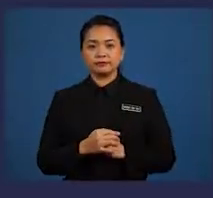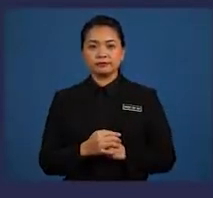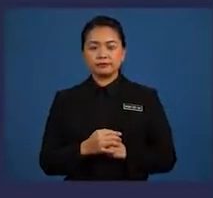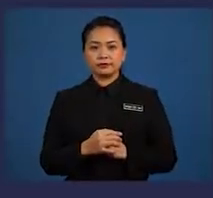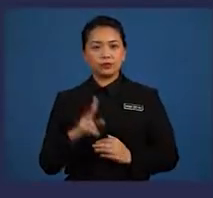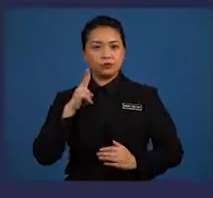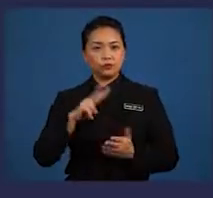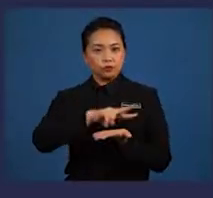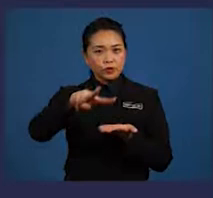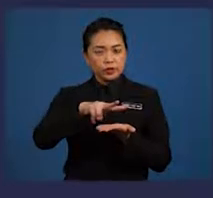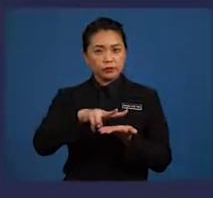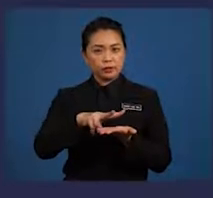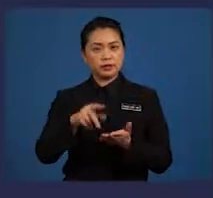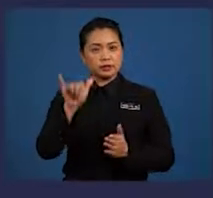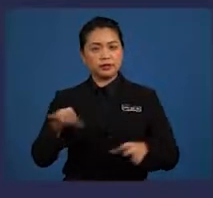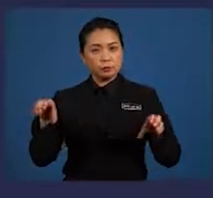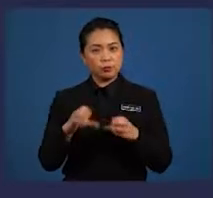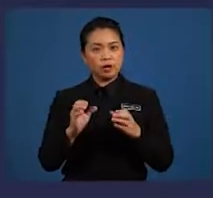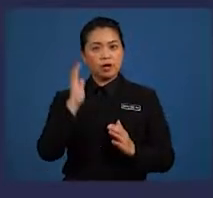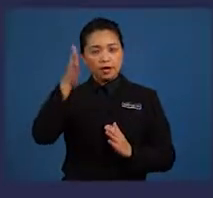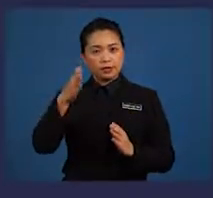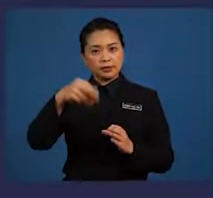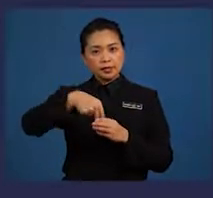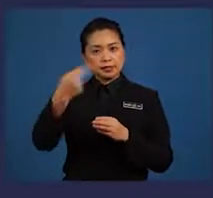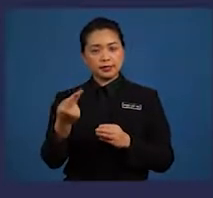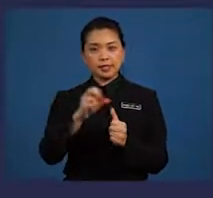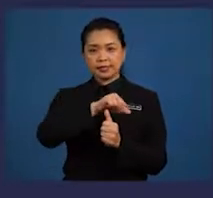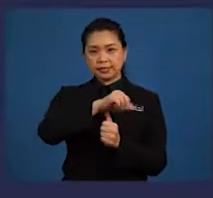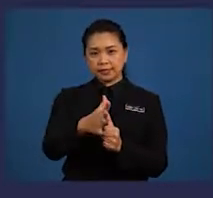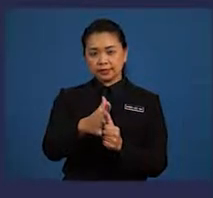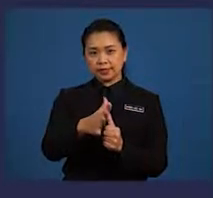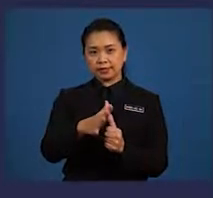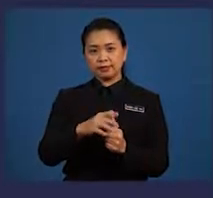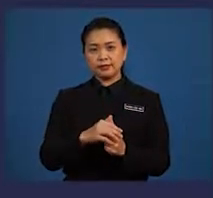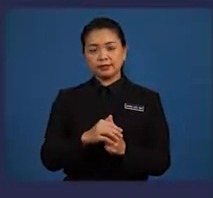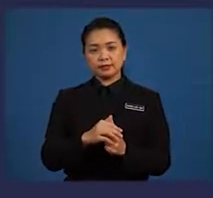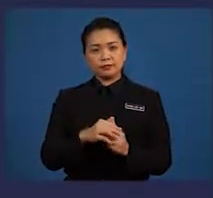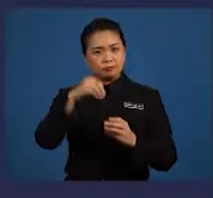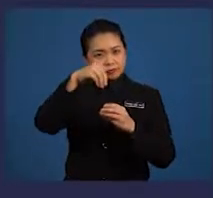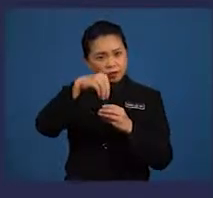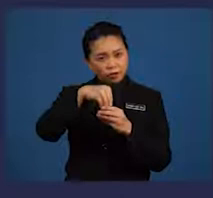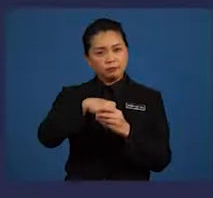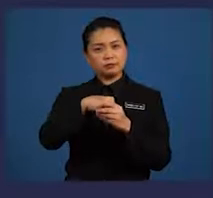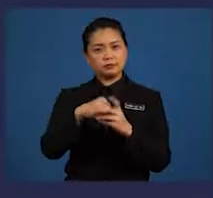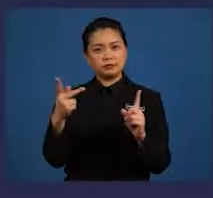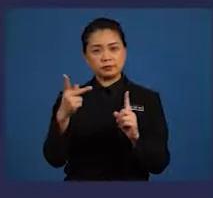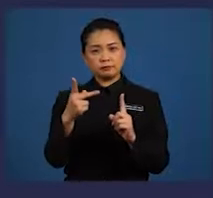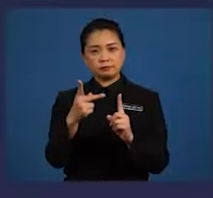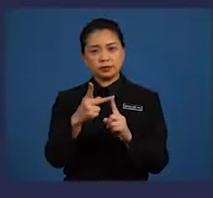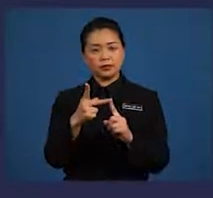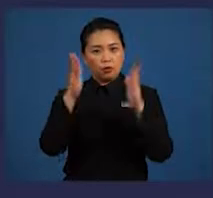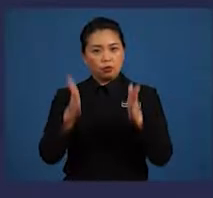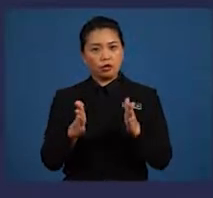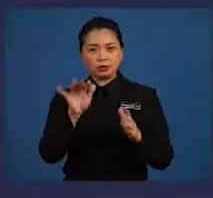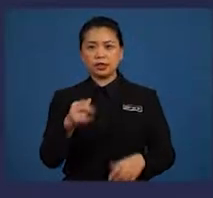video yang dihasilkan juga akan masih gan chisun absensi yang mendalam kepada khalayak yang